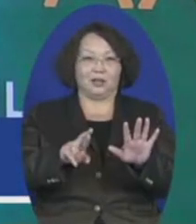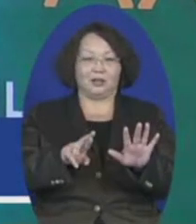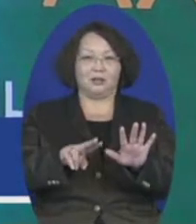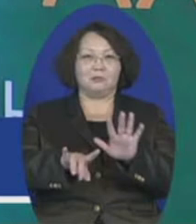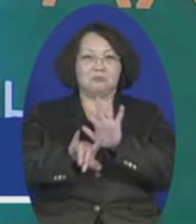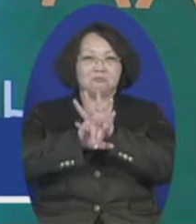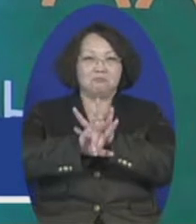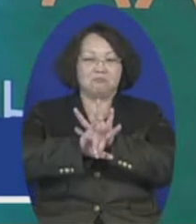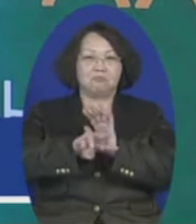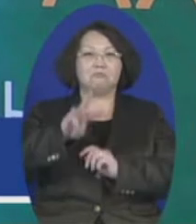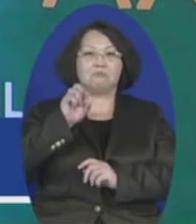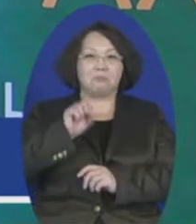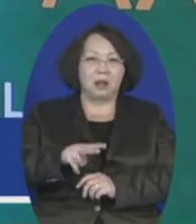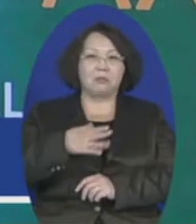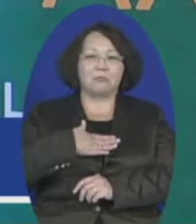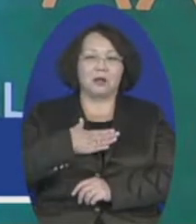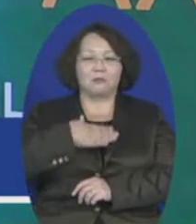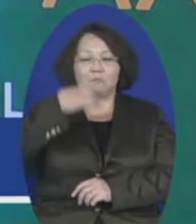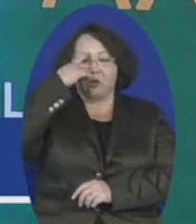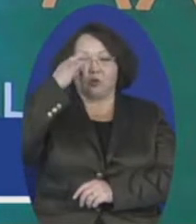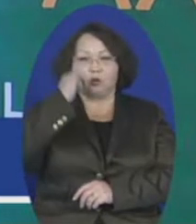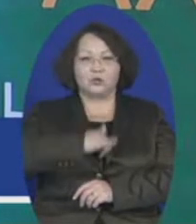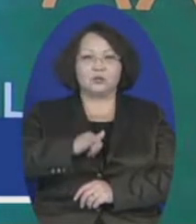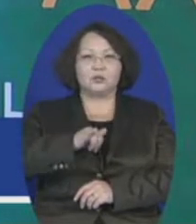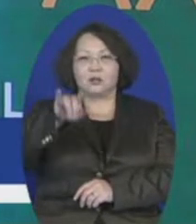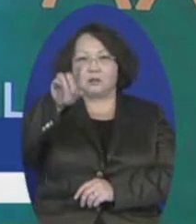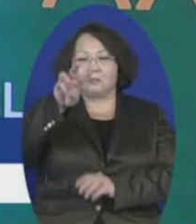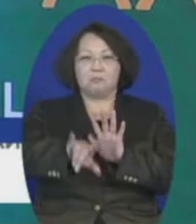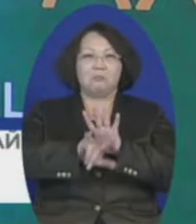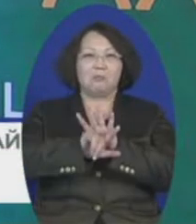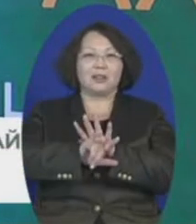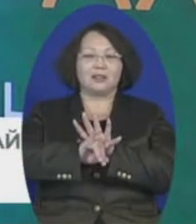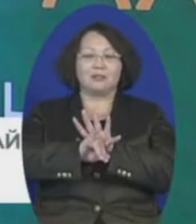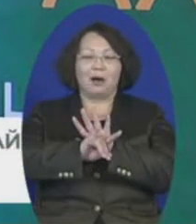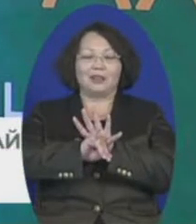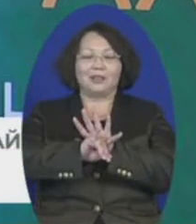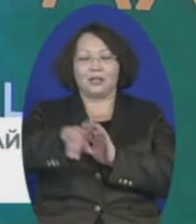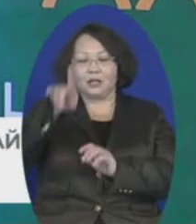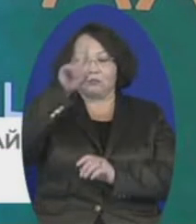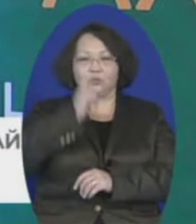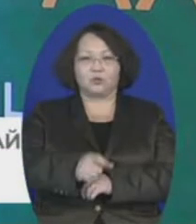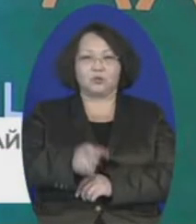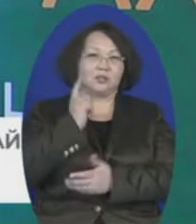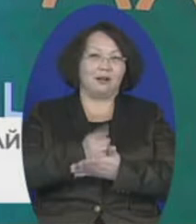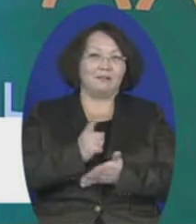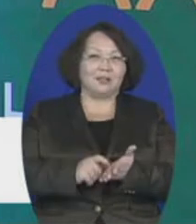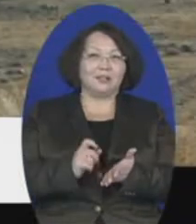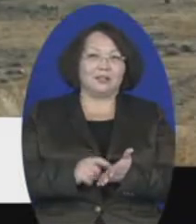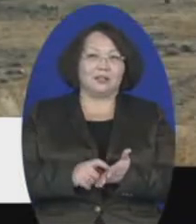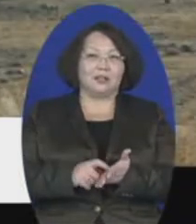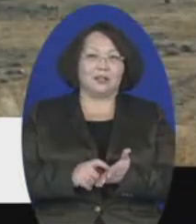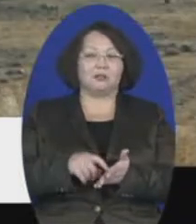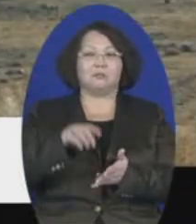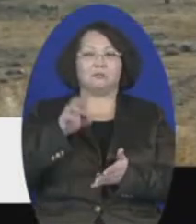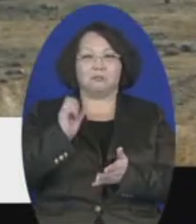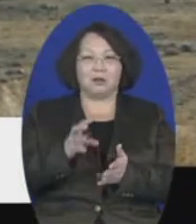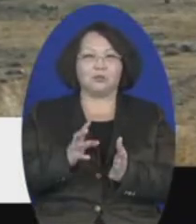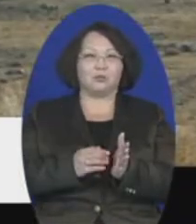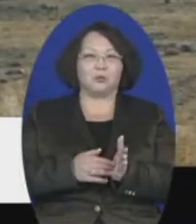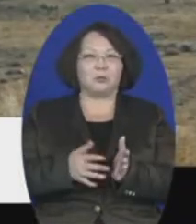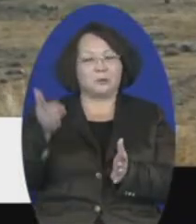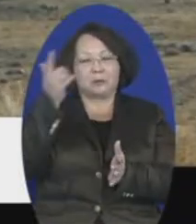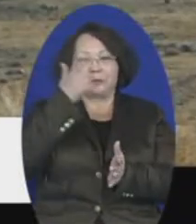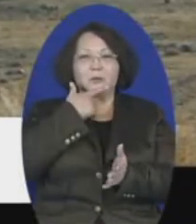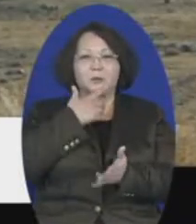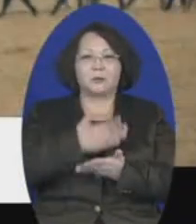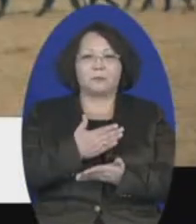Монгол улсын хувьд бол малын эмчийн эрэлт хэрэгцээ бол зайлшгүй өндөр байна. За мөн дутагдaltaй. Малын арьс бодол